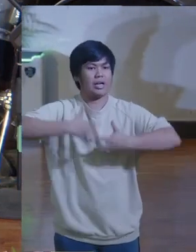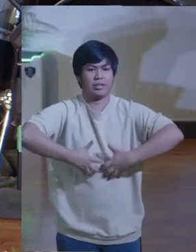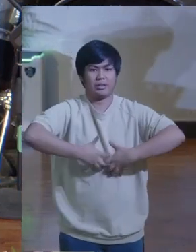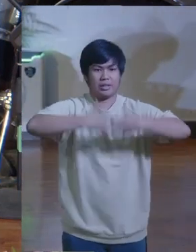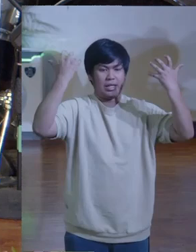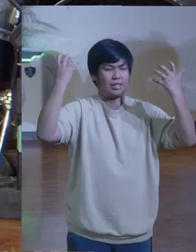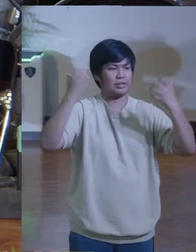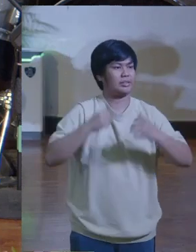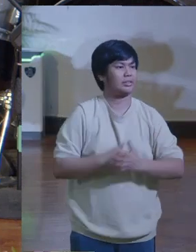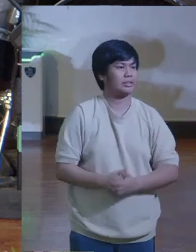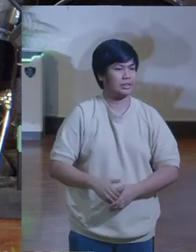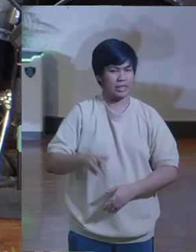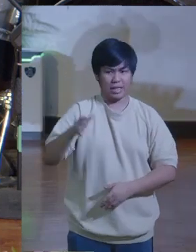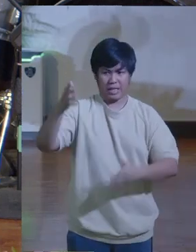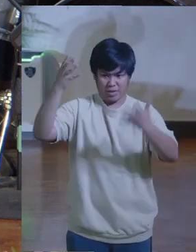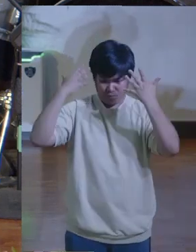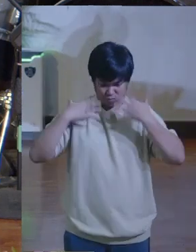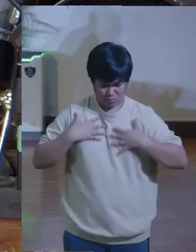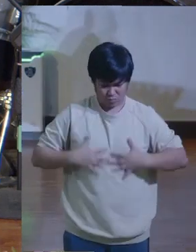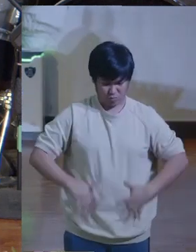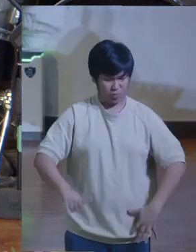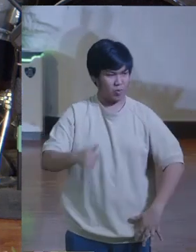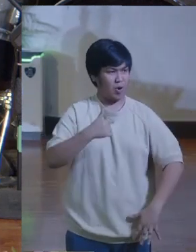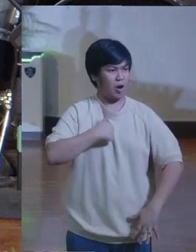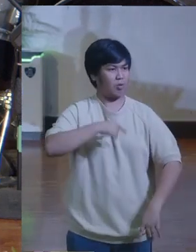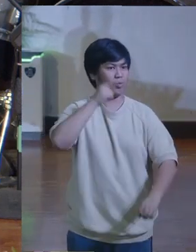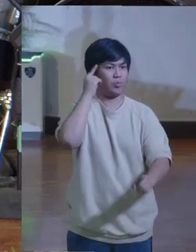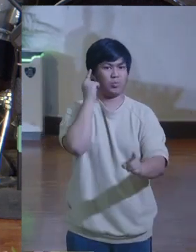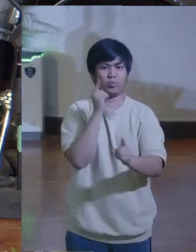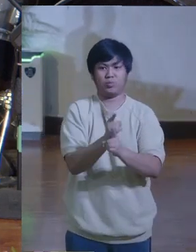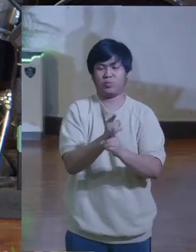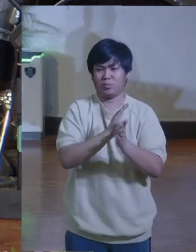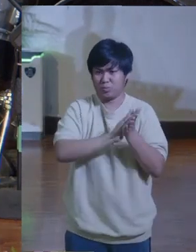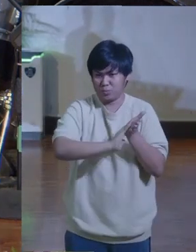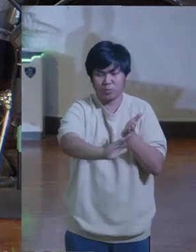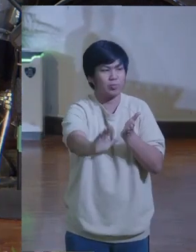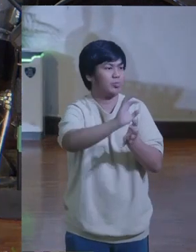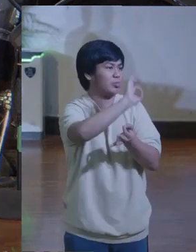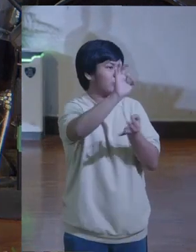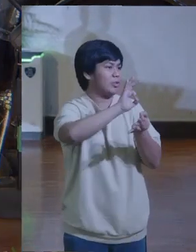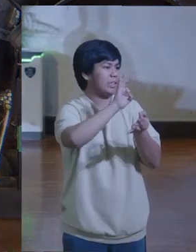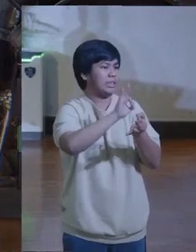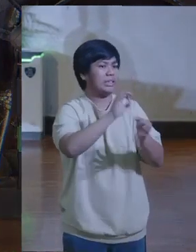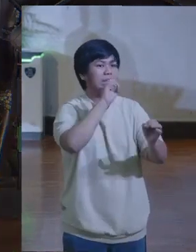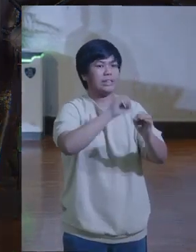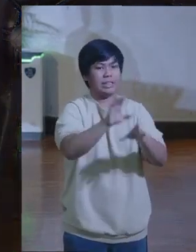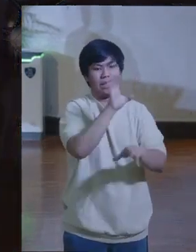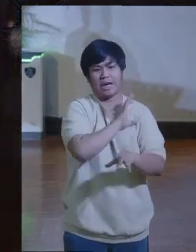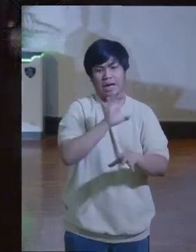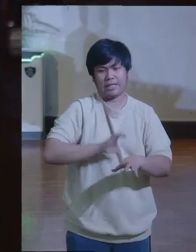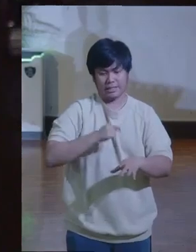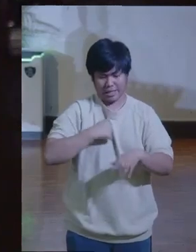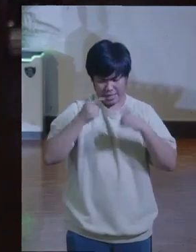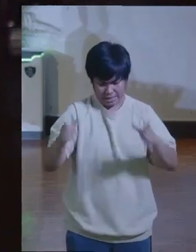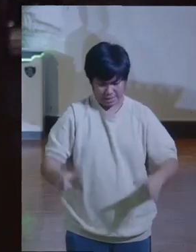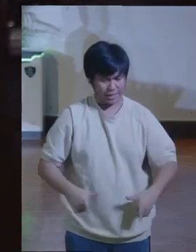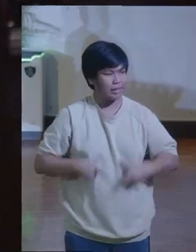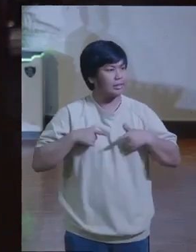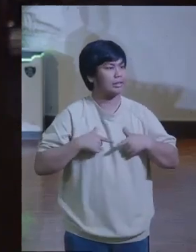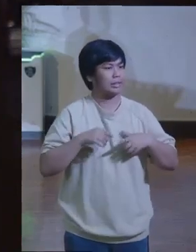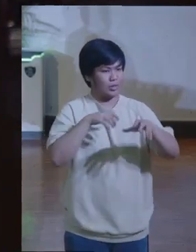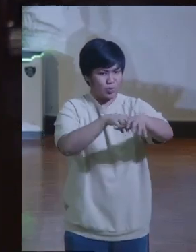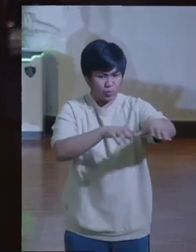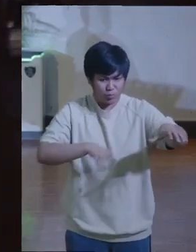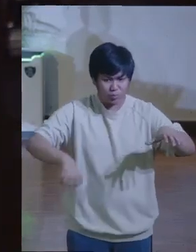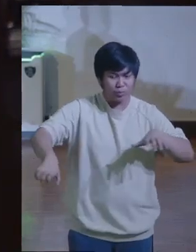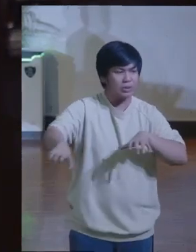in His righteousness, I'm justified. In Christ I live, for in my